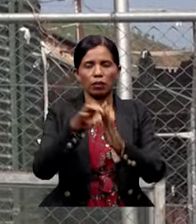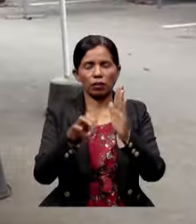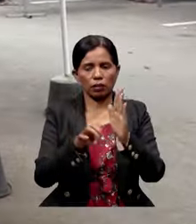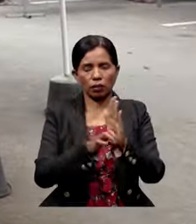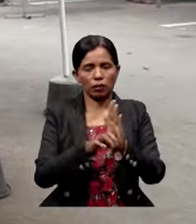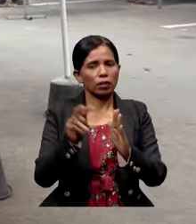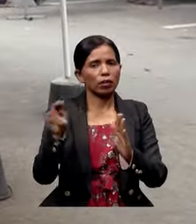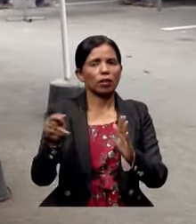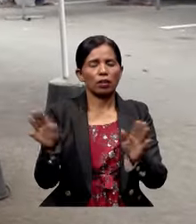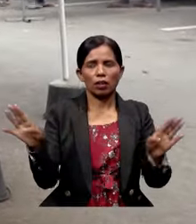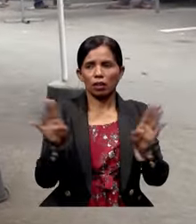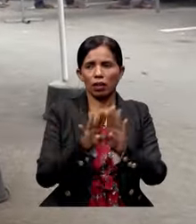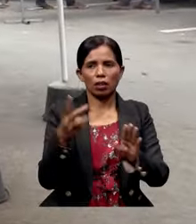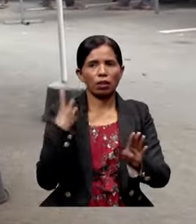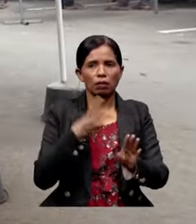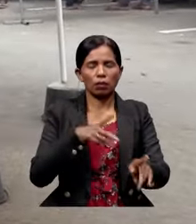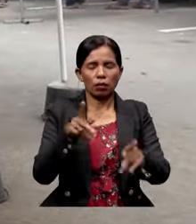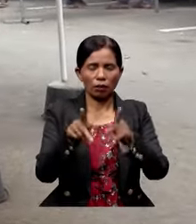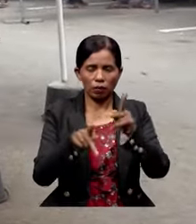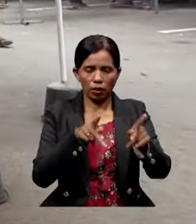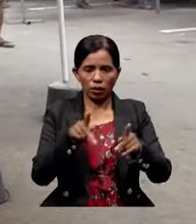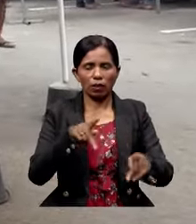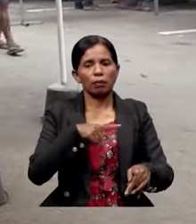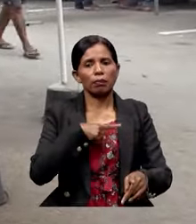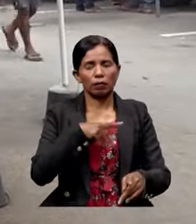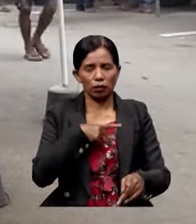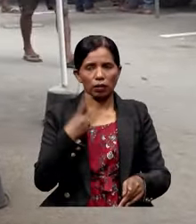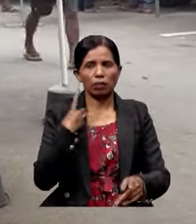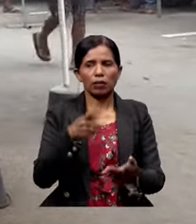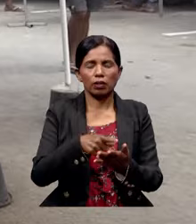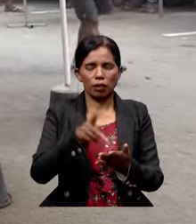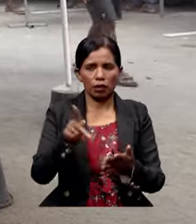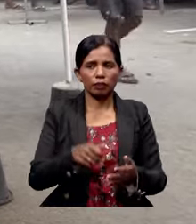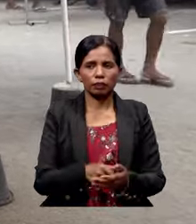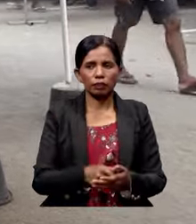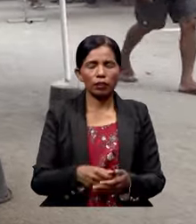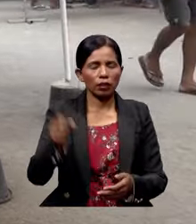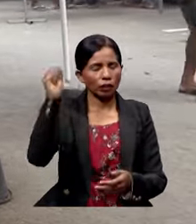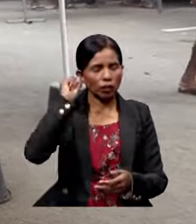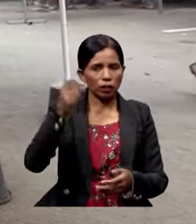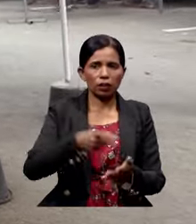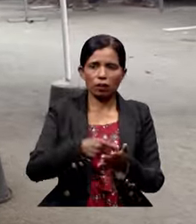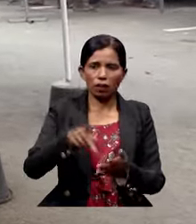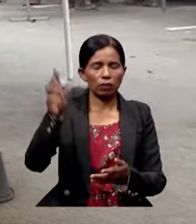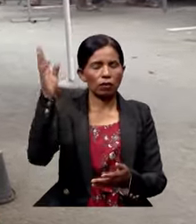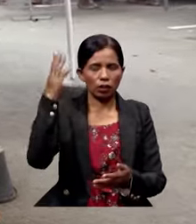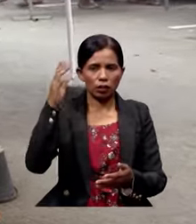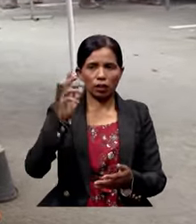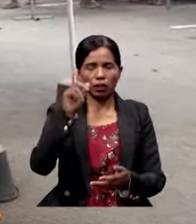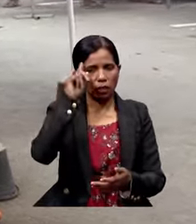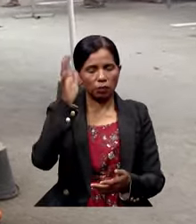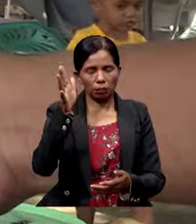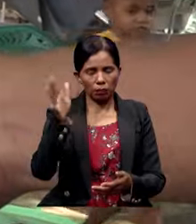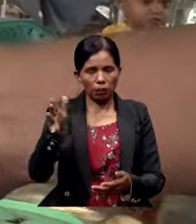hotu. Nah, ami ba emang yang privat ide, ami selu. Ya, haris 50 sen, ba soe be bot kik